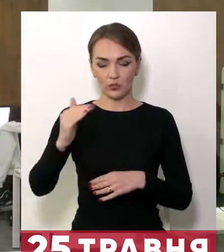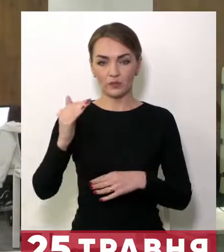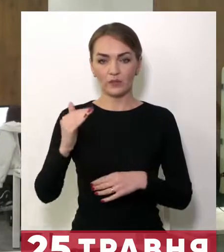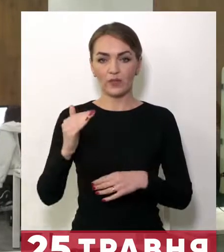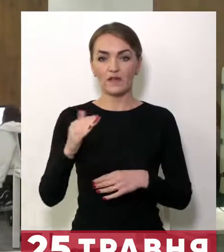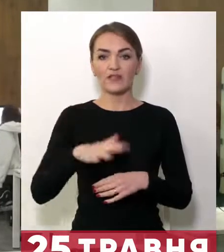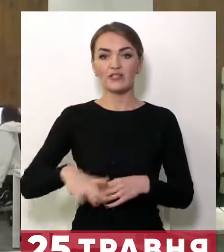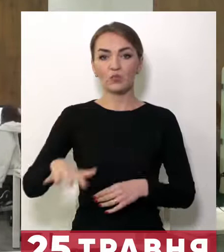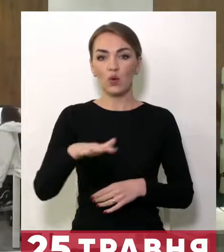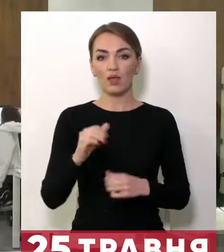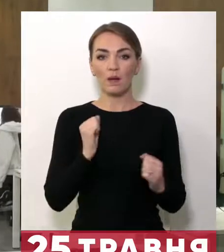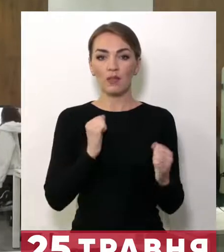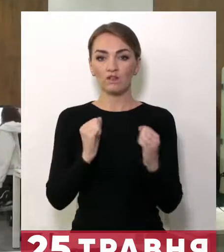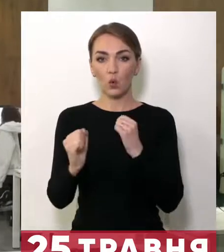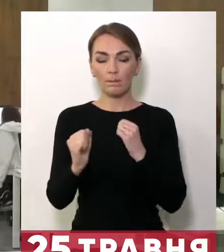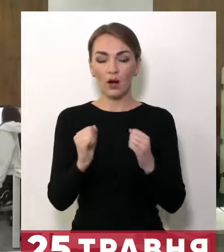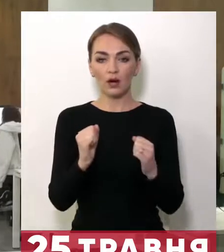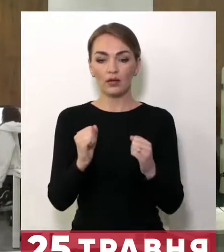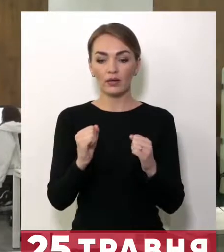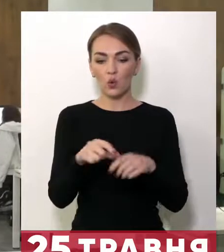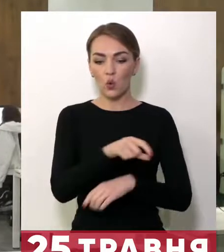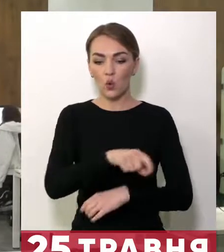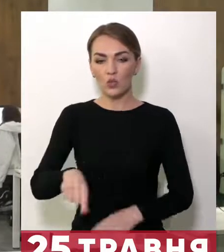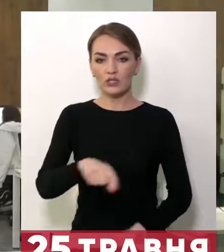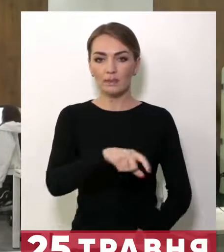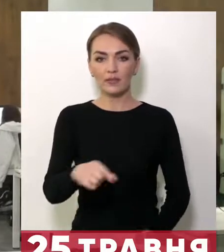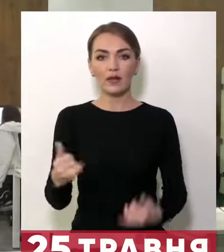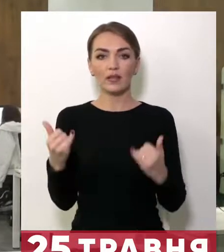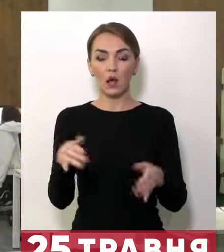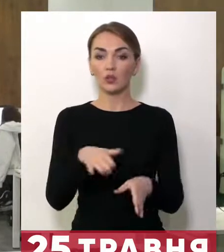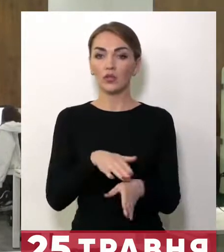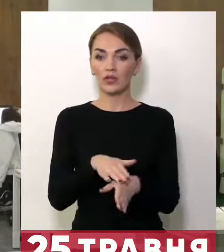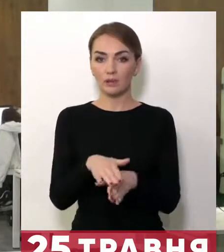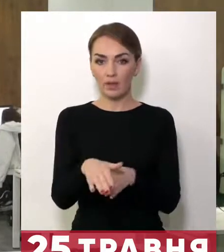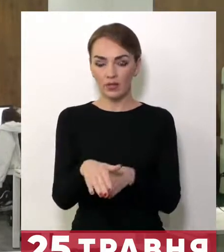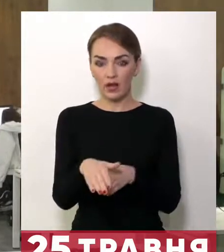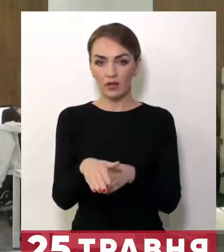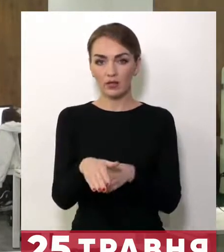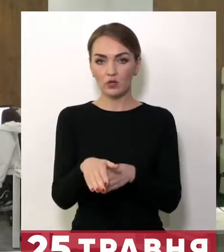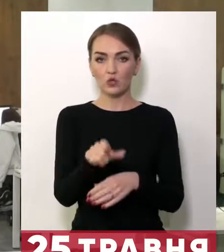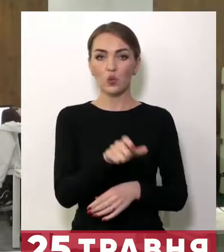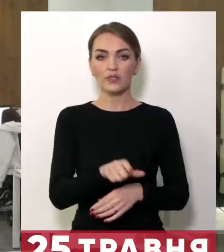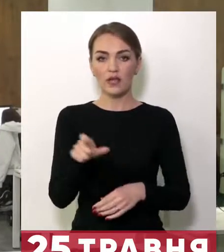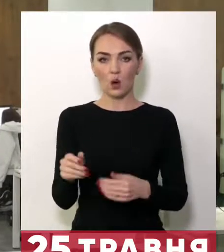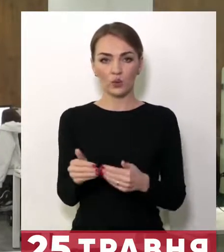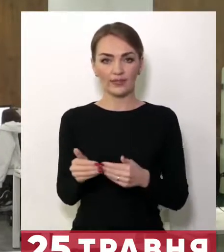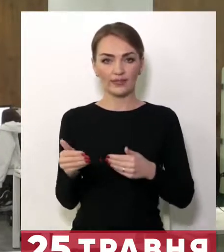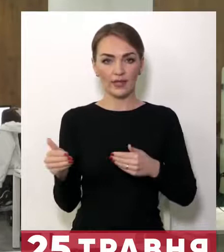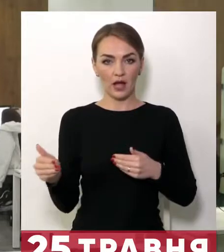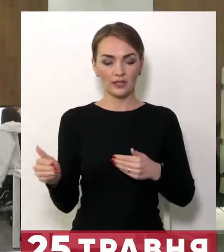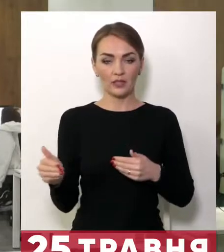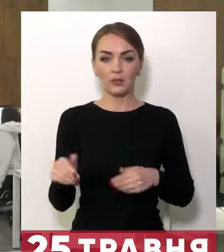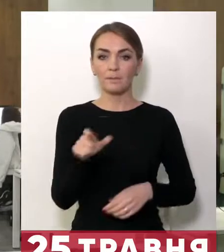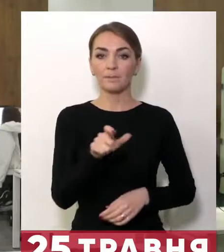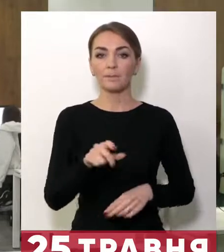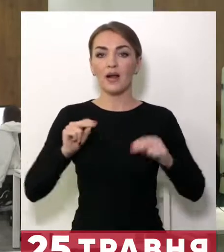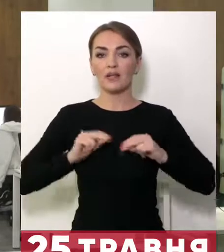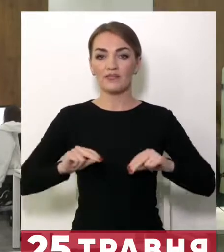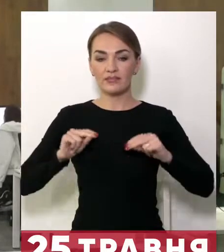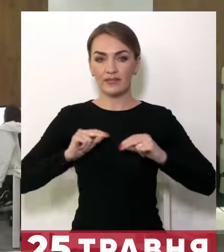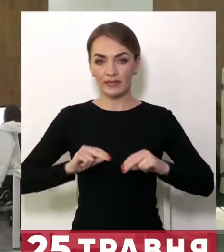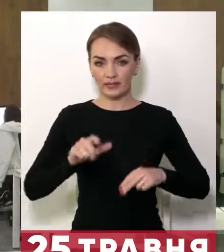вестибюлях та на платформах станції нанесена розмітка для дотримання соціальної дистанції. Працівники